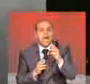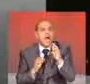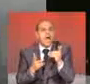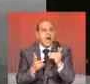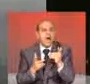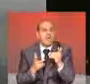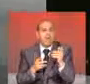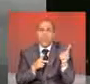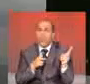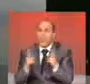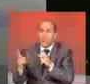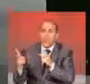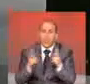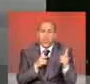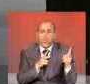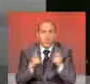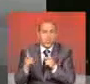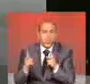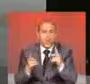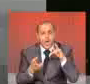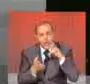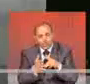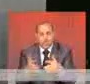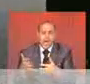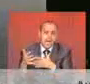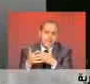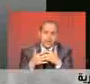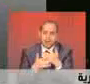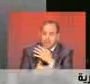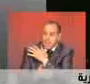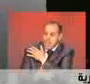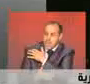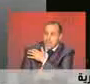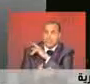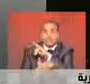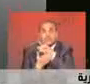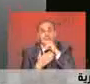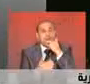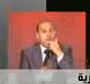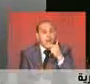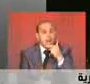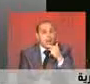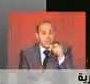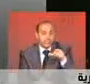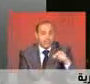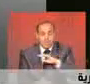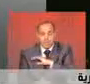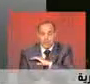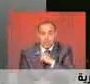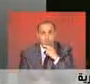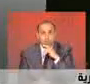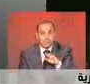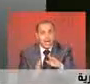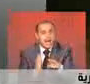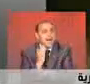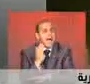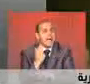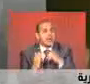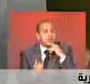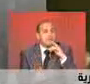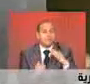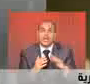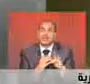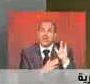عاصفة شديدة غمرت الولاية. وحسب الضابط بالقوات الجوية فإن الأطراف المعنية بقاعدة فادنبرغ